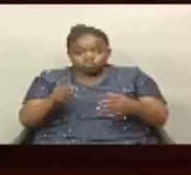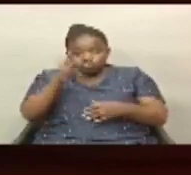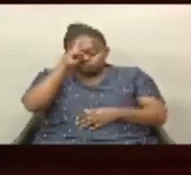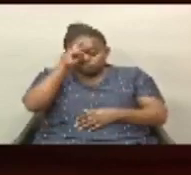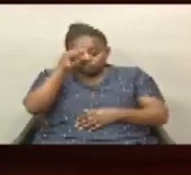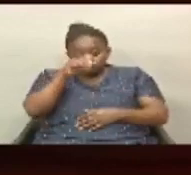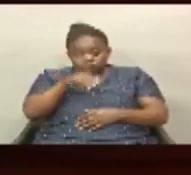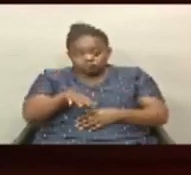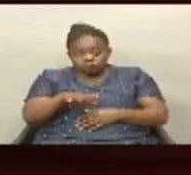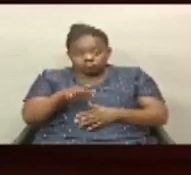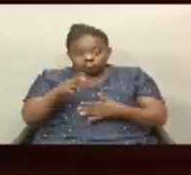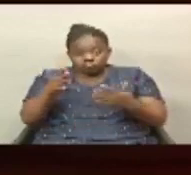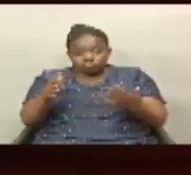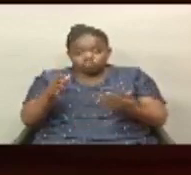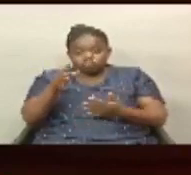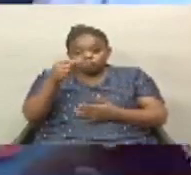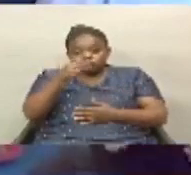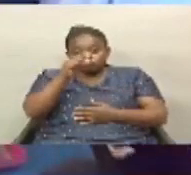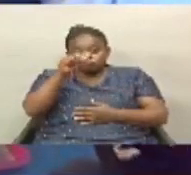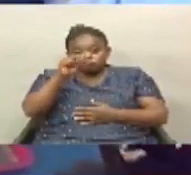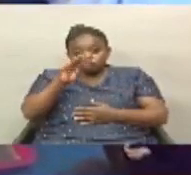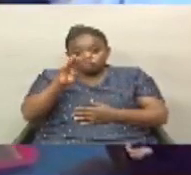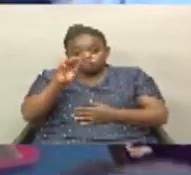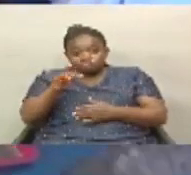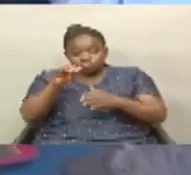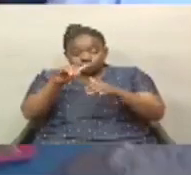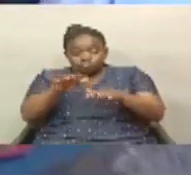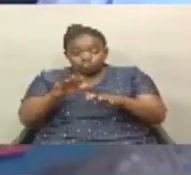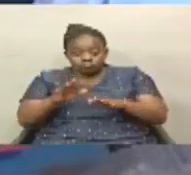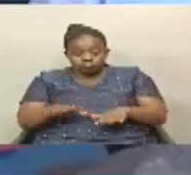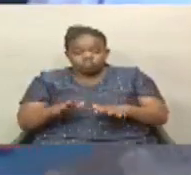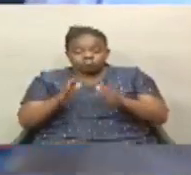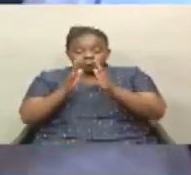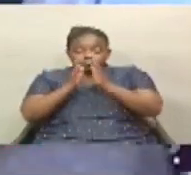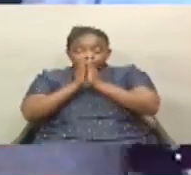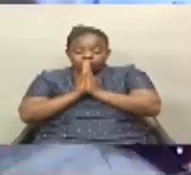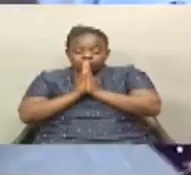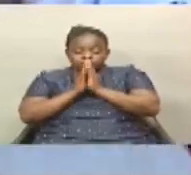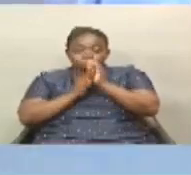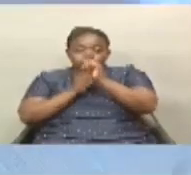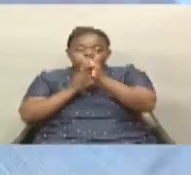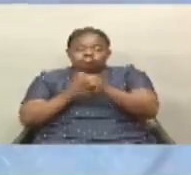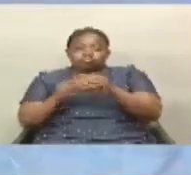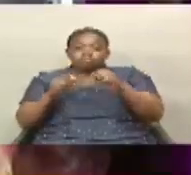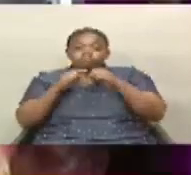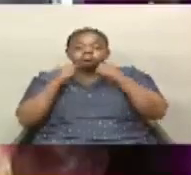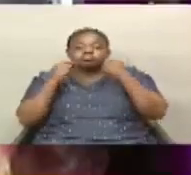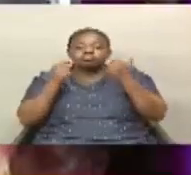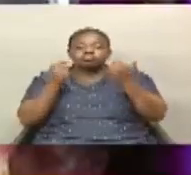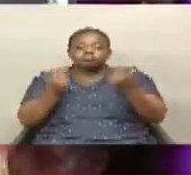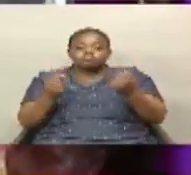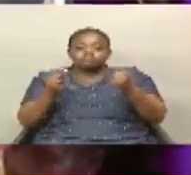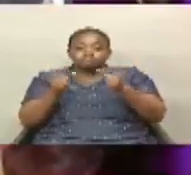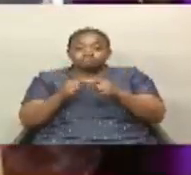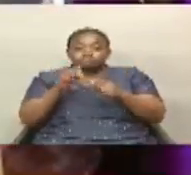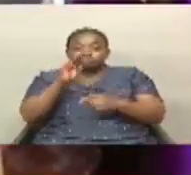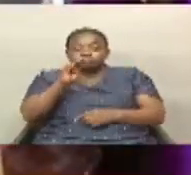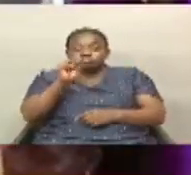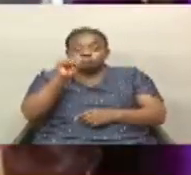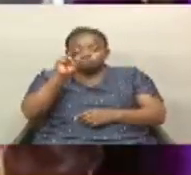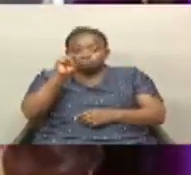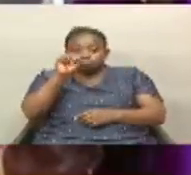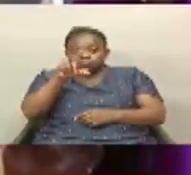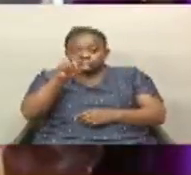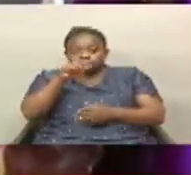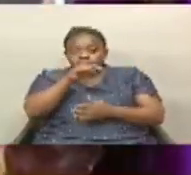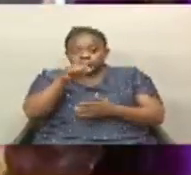Kasaka n'essambwe egomba bakuziika namagembe mbisa ekulemeddwa amafaaza okuva mu kigo ky'ebukalagi ne buyinja butoole ng'omulabirizi